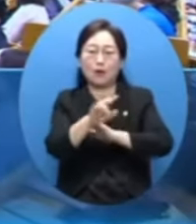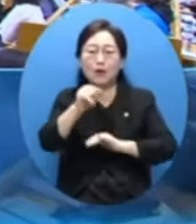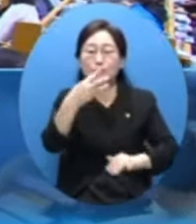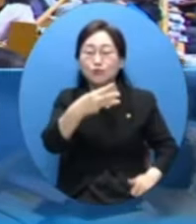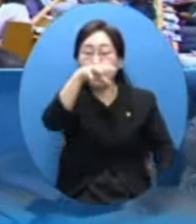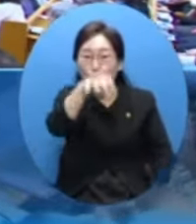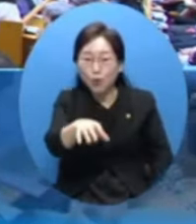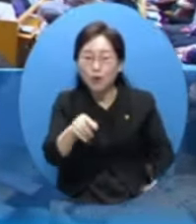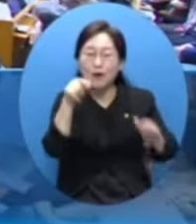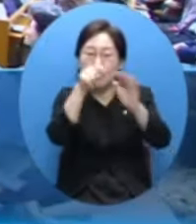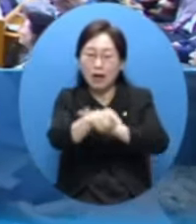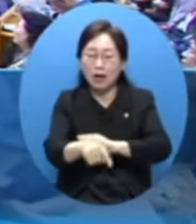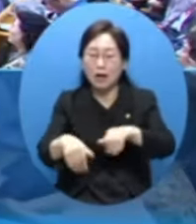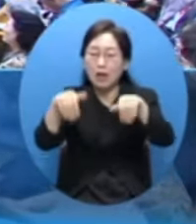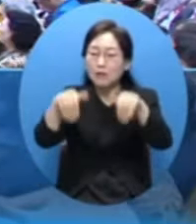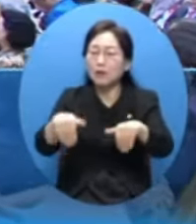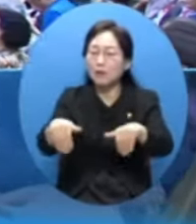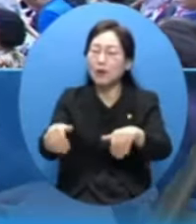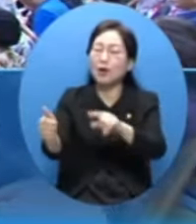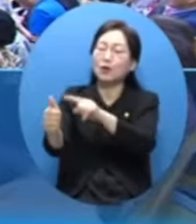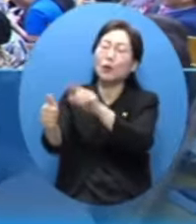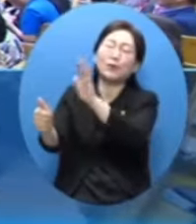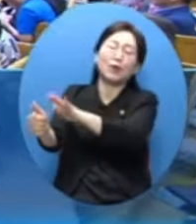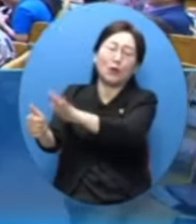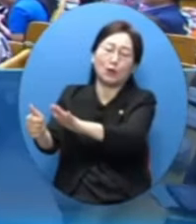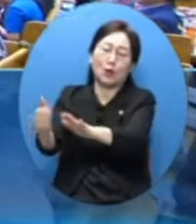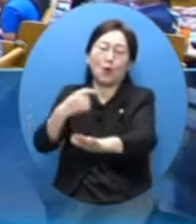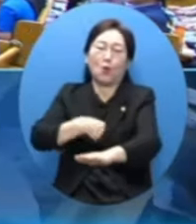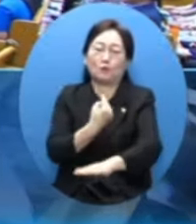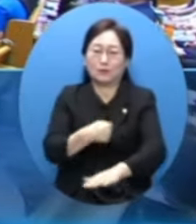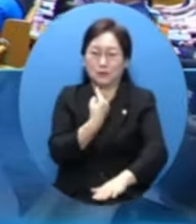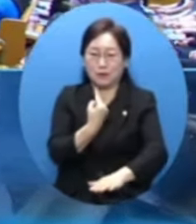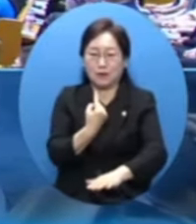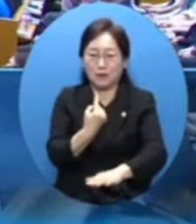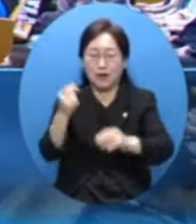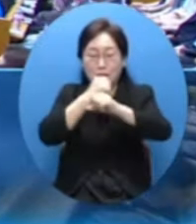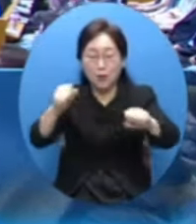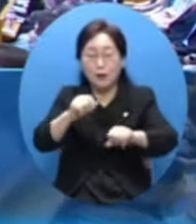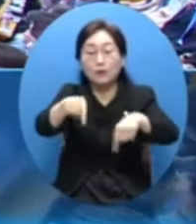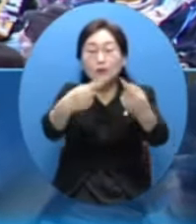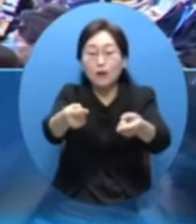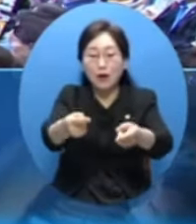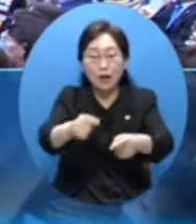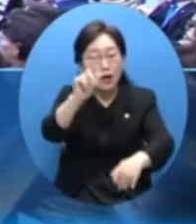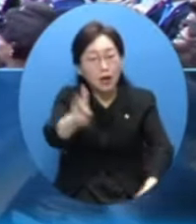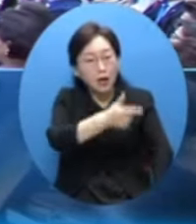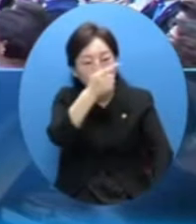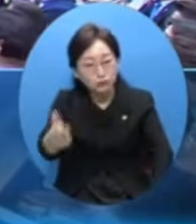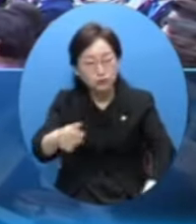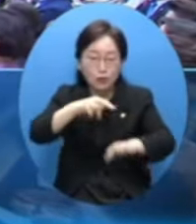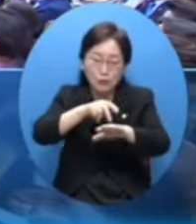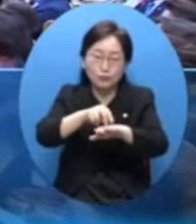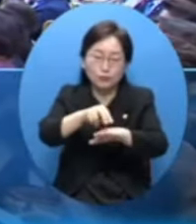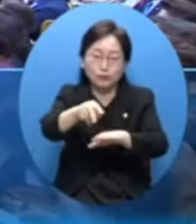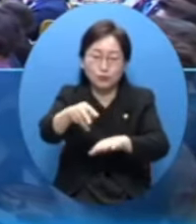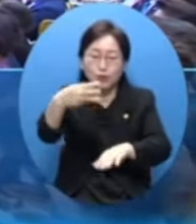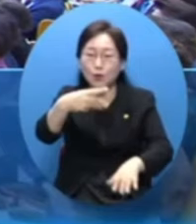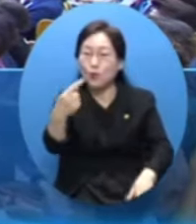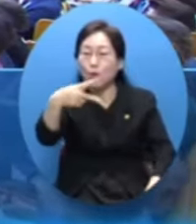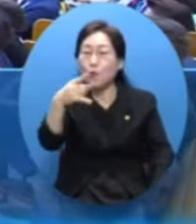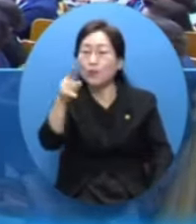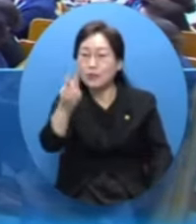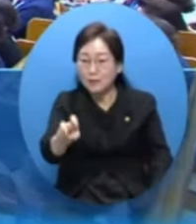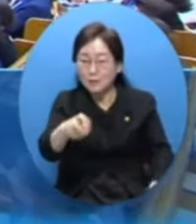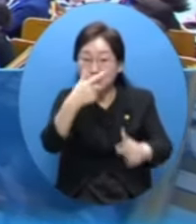이르러 자기의 사환을 그곳에 머물게 하고 자기 자신은 광야로 들어가 하루길쯤 가서 한 로뎀나무 아래서